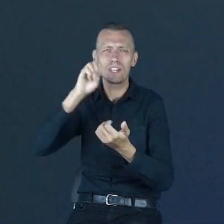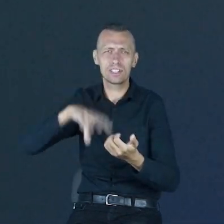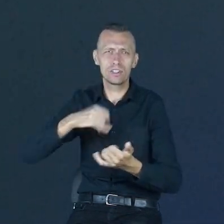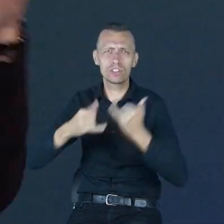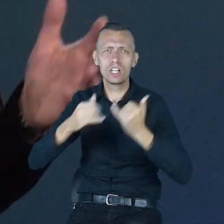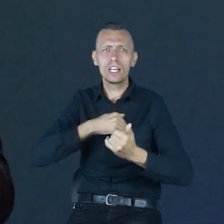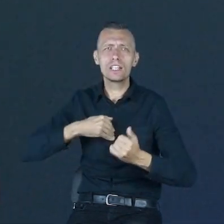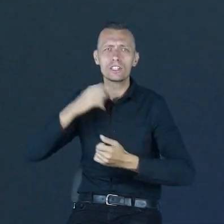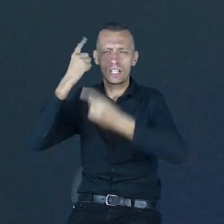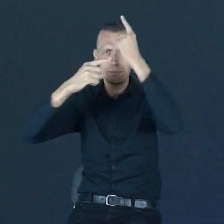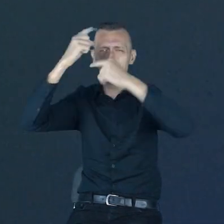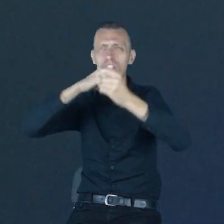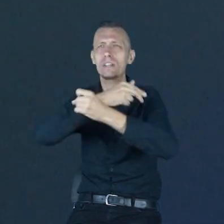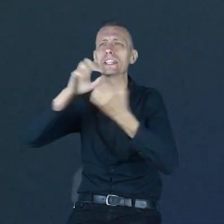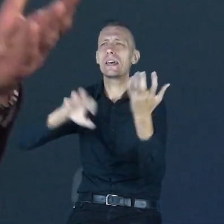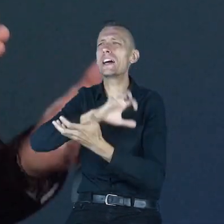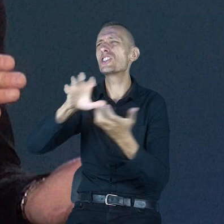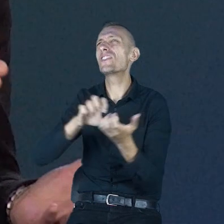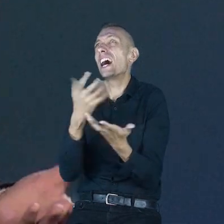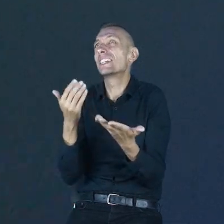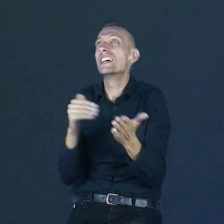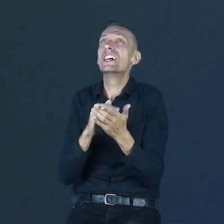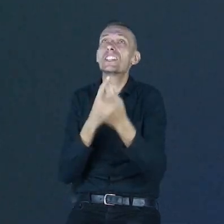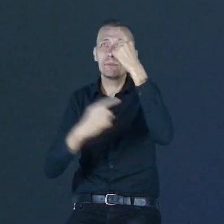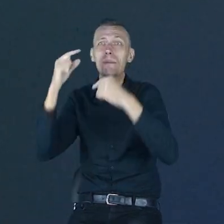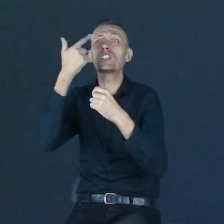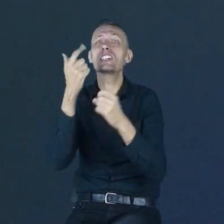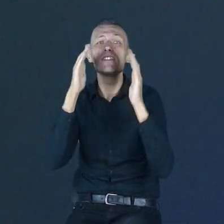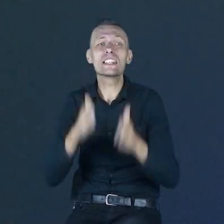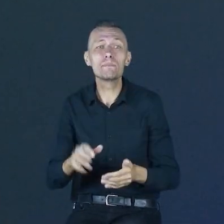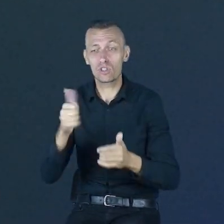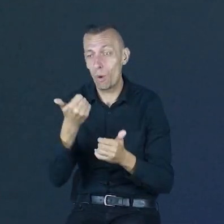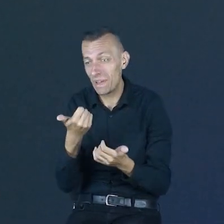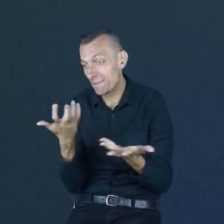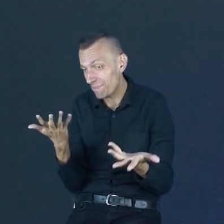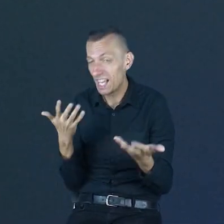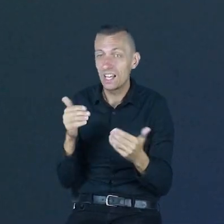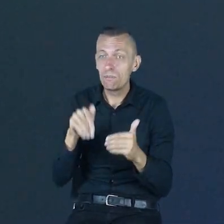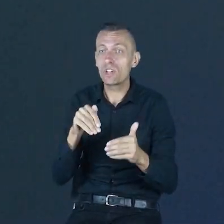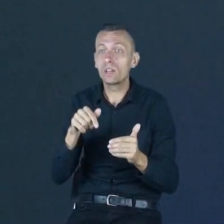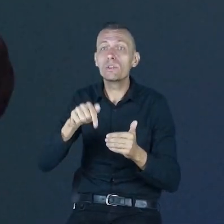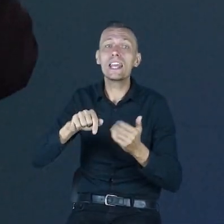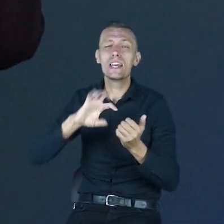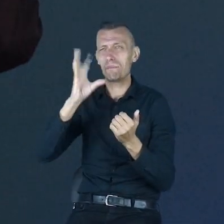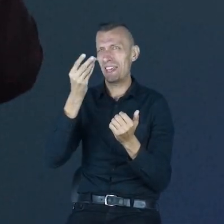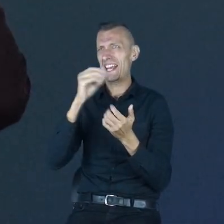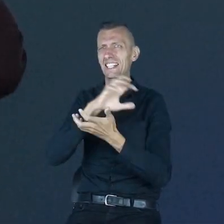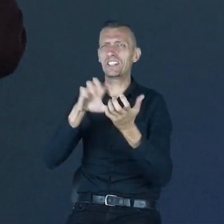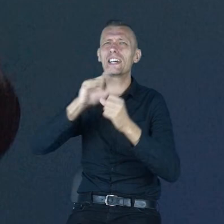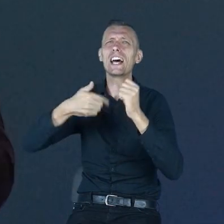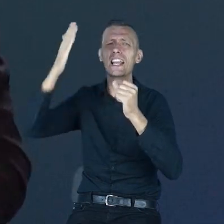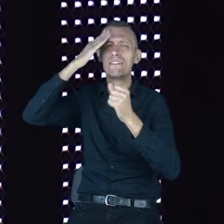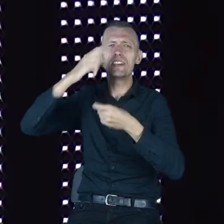jednej strony to jest piękny świat, ale z drugiej strony jest to skażony świat. Jest to świat przepełniony